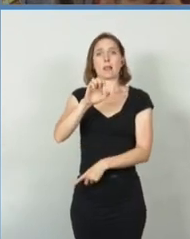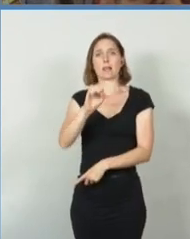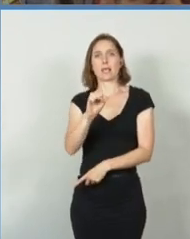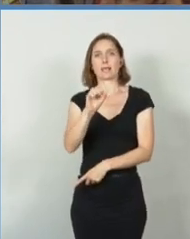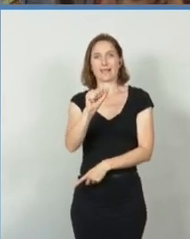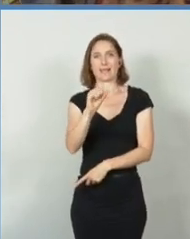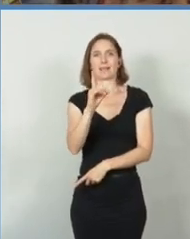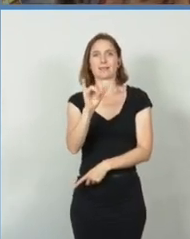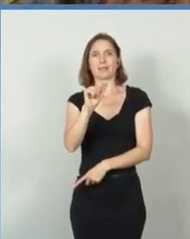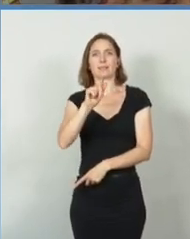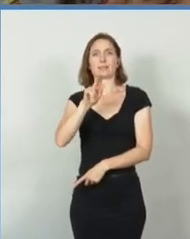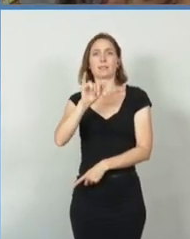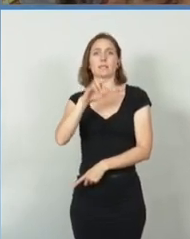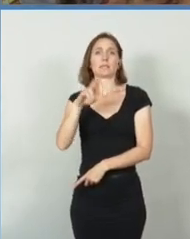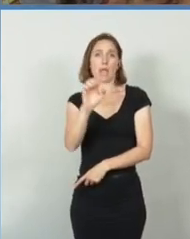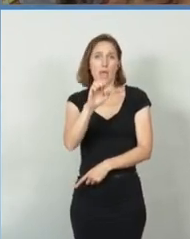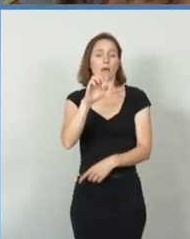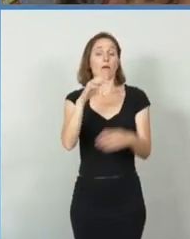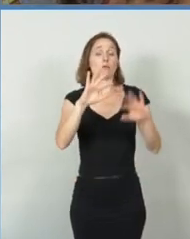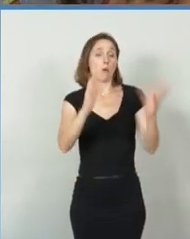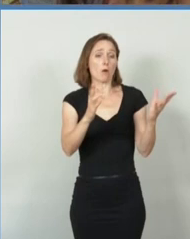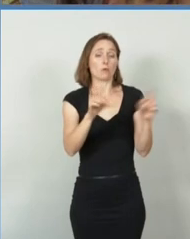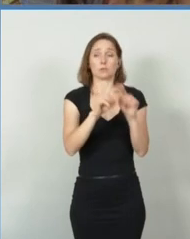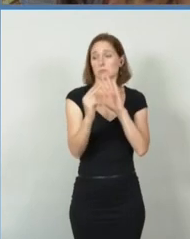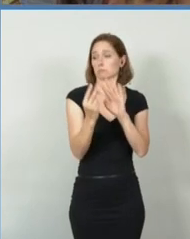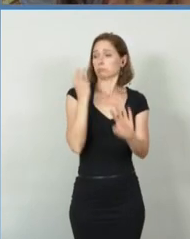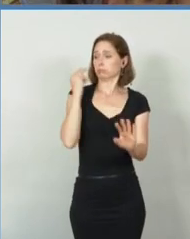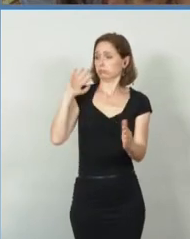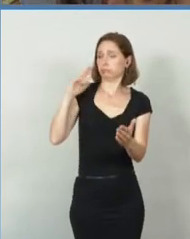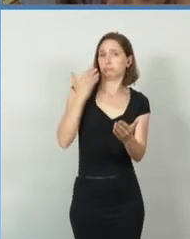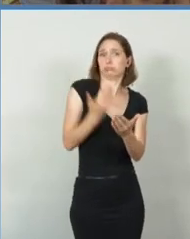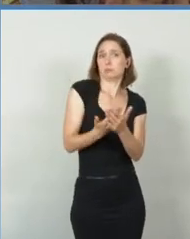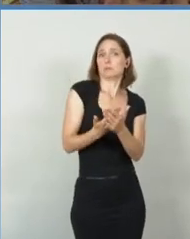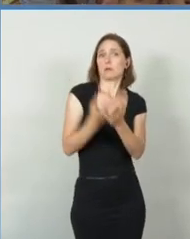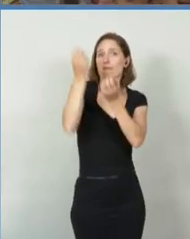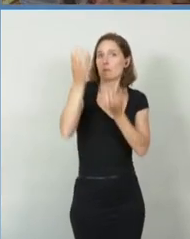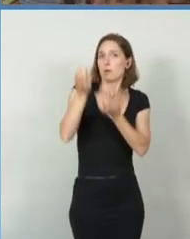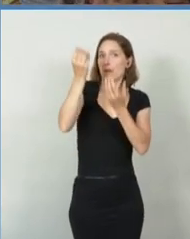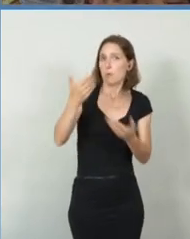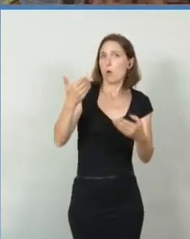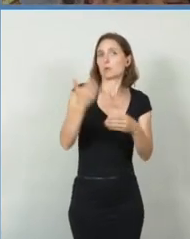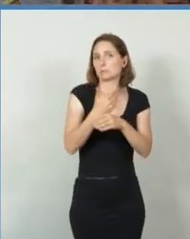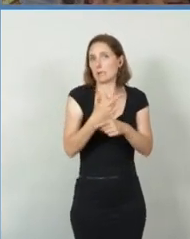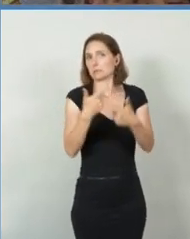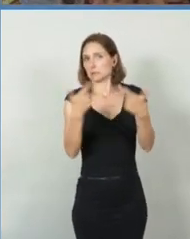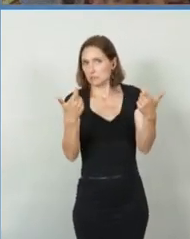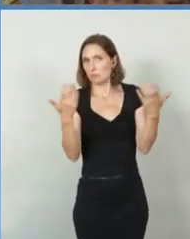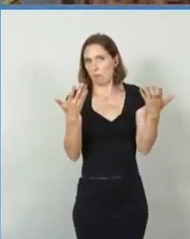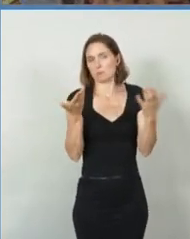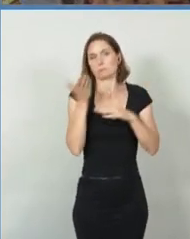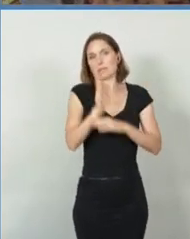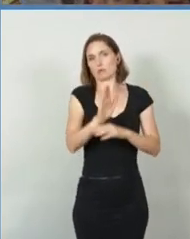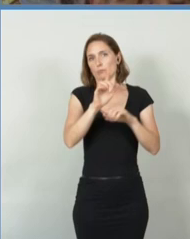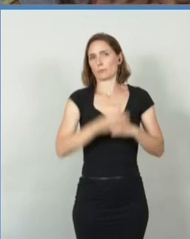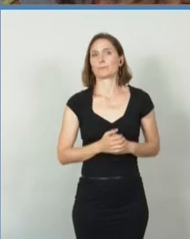ces dernières années écoulées parmi les axes proposés dans le présent projet la volonté de garder cet esprit maison des citoyens des citoyens